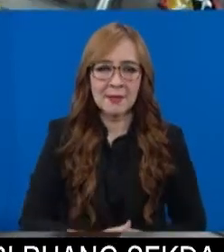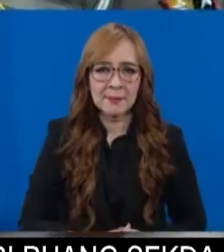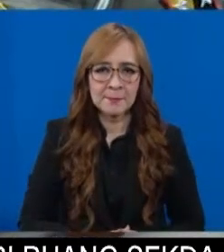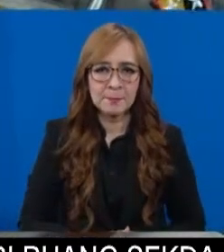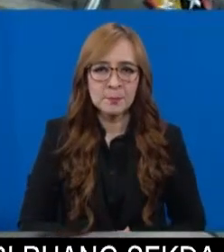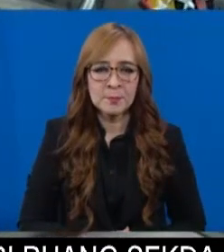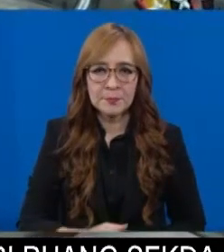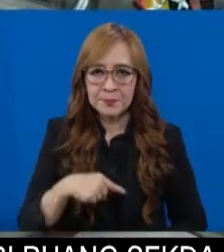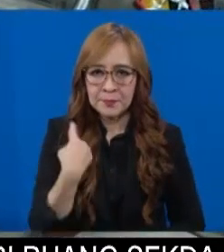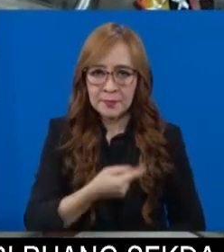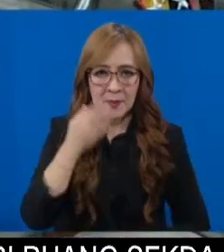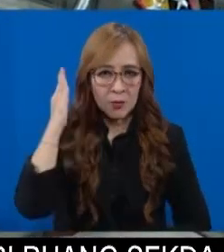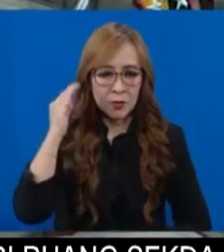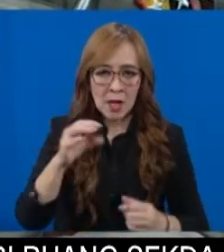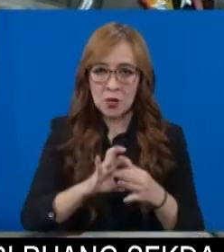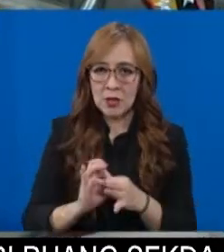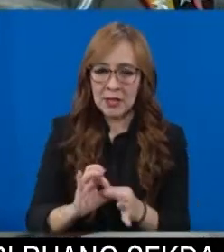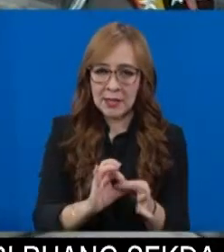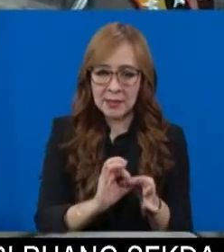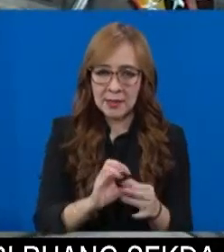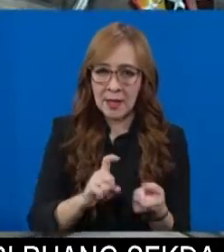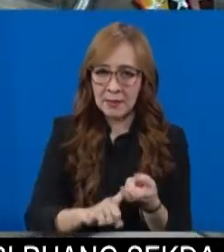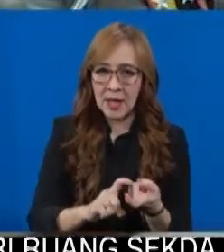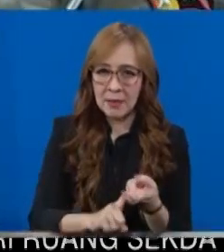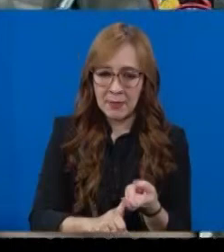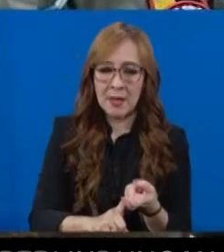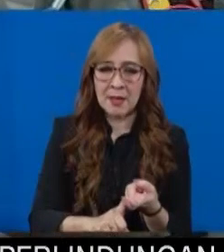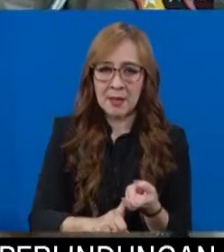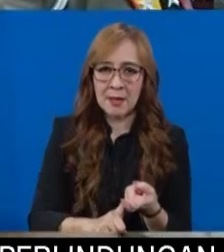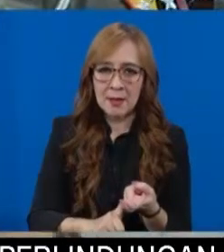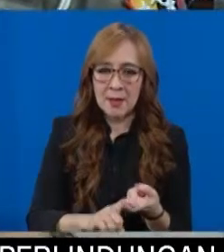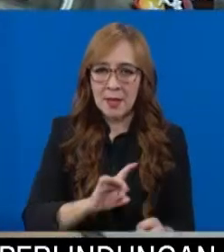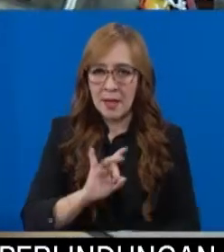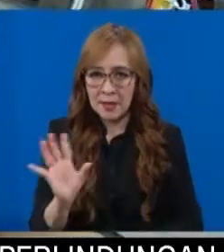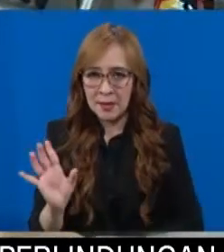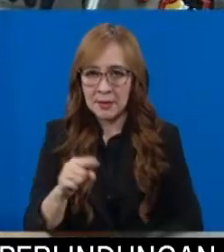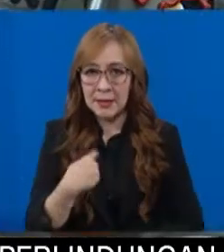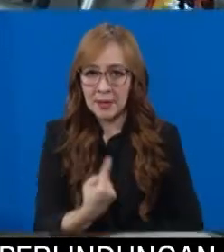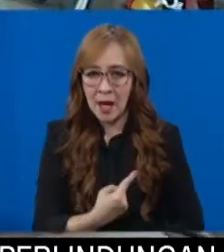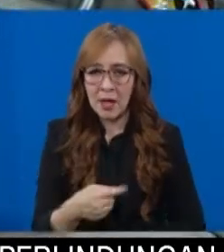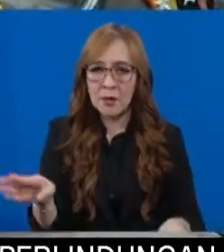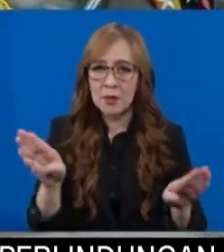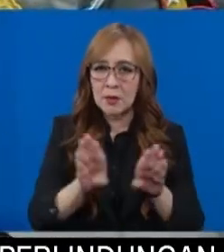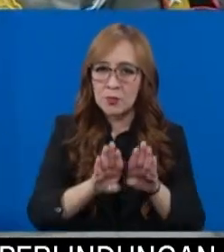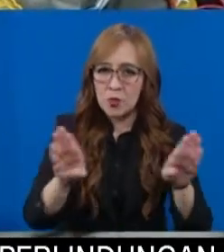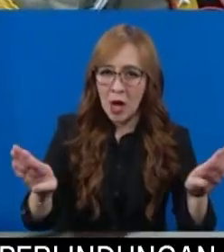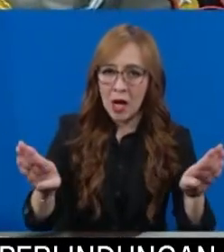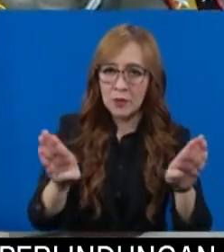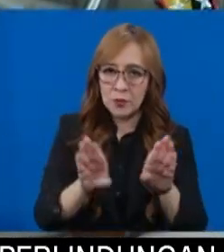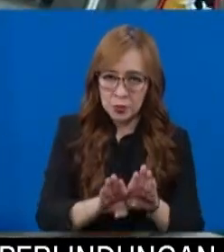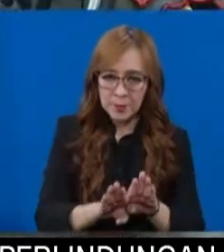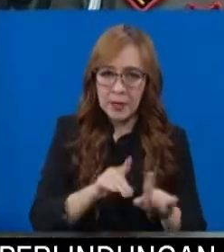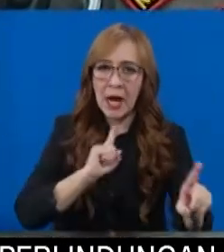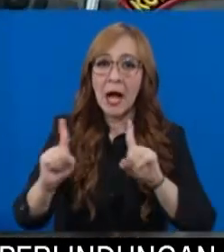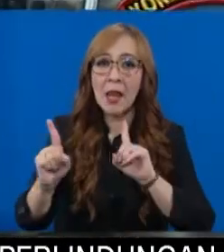ya kita sudah koordinasi dengan teman-teman pengelola kita akan buka tutup ketika kapasitas sudah penuh overload